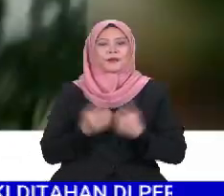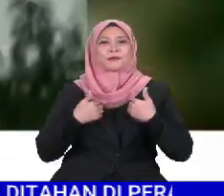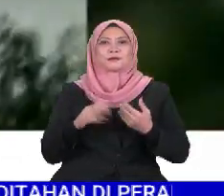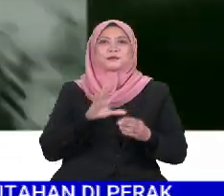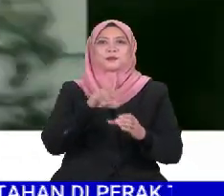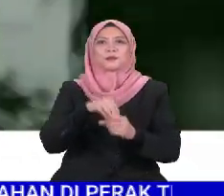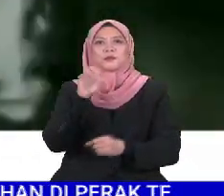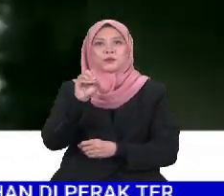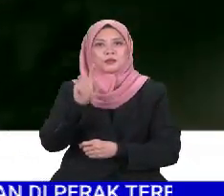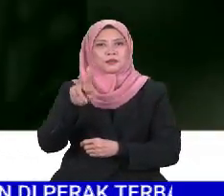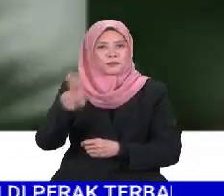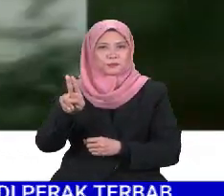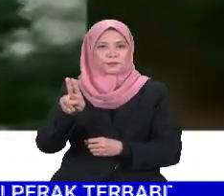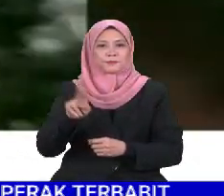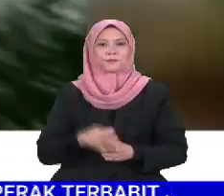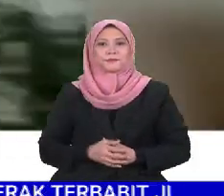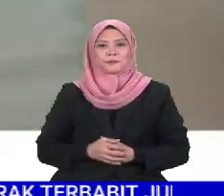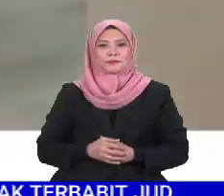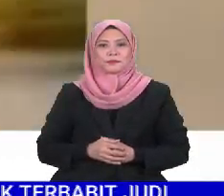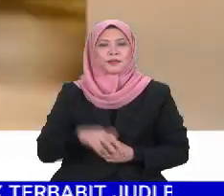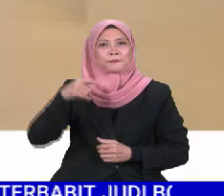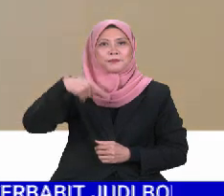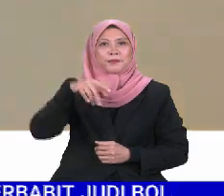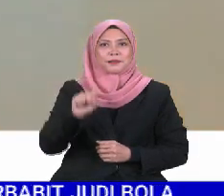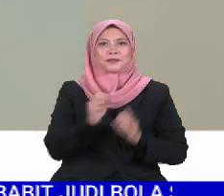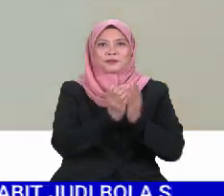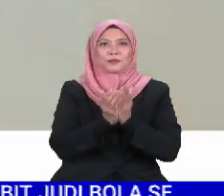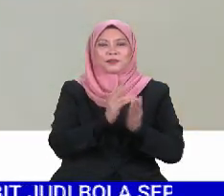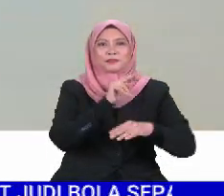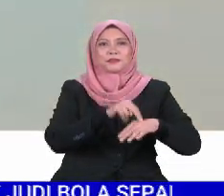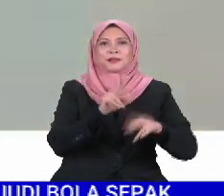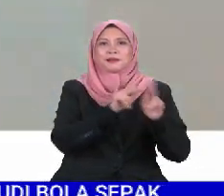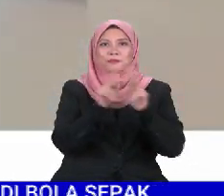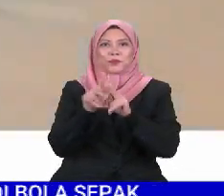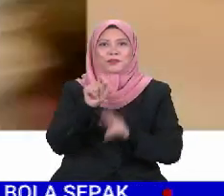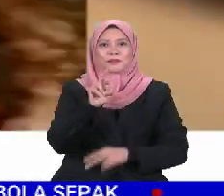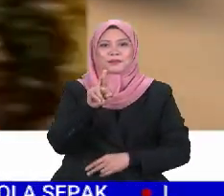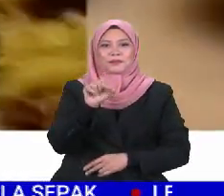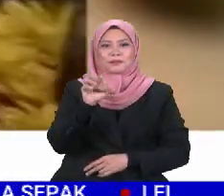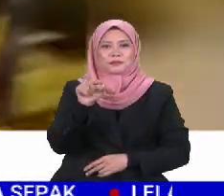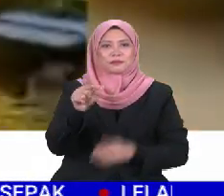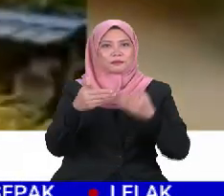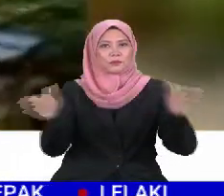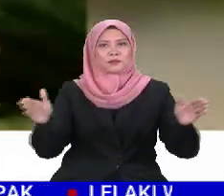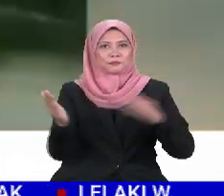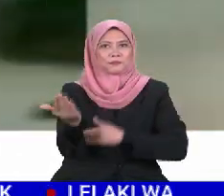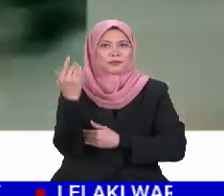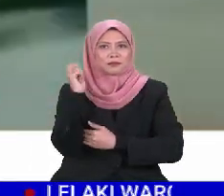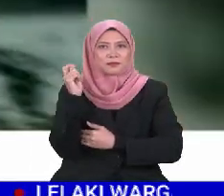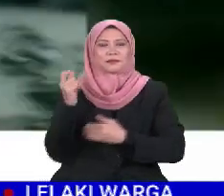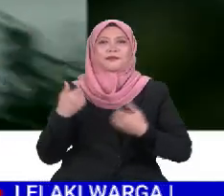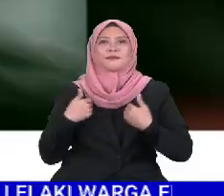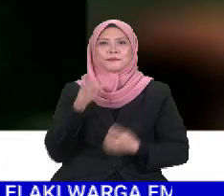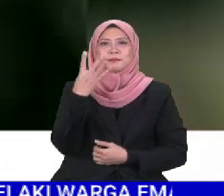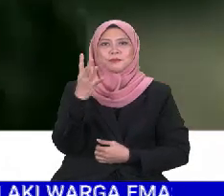orang kelainan upaya PPS sekolah kebangsaan Kampung terserang pulau di buku pagi tadi menempatkan